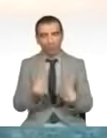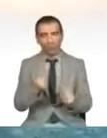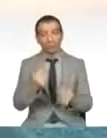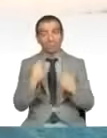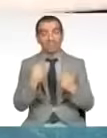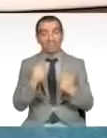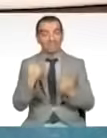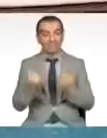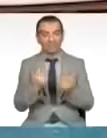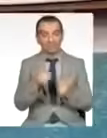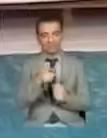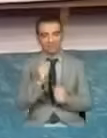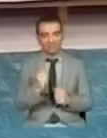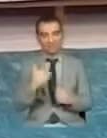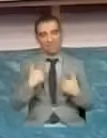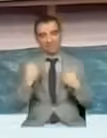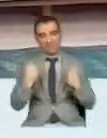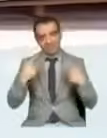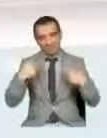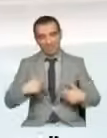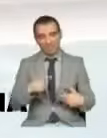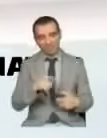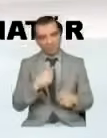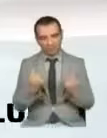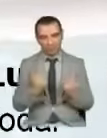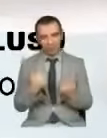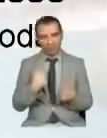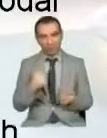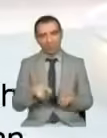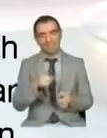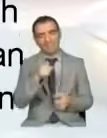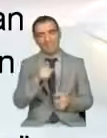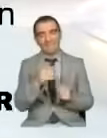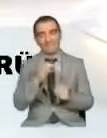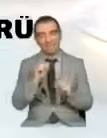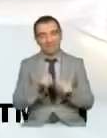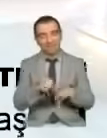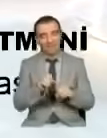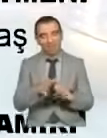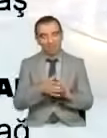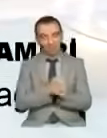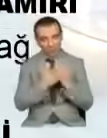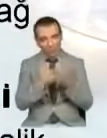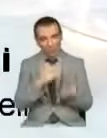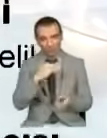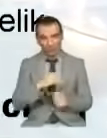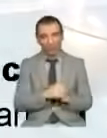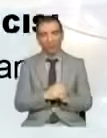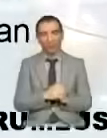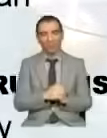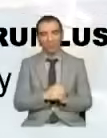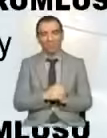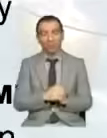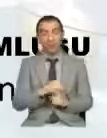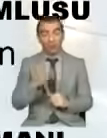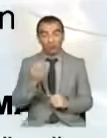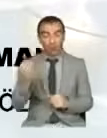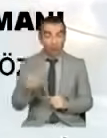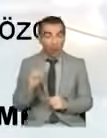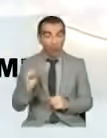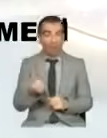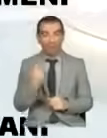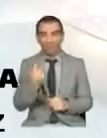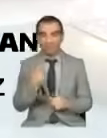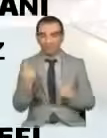hepsine sektöründe. Yürekten sevgiler. Ben sağlıkçıyım. Aynen, evet. Sen de sağlıklısın mesela. Senin de Tıp Bayramı, evet, kutlu olsun. Çok önemli bir vazifeleri